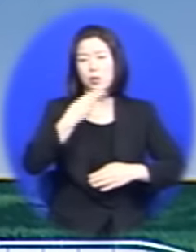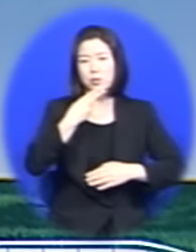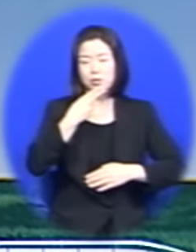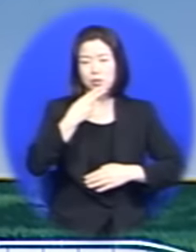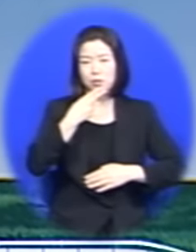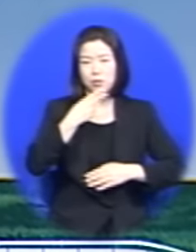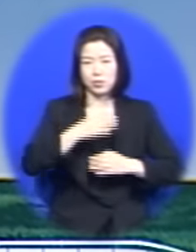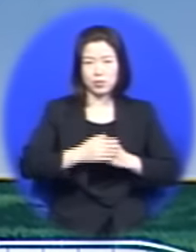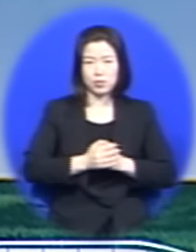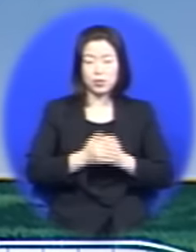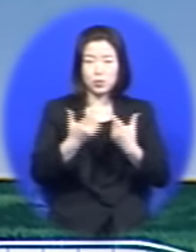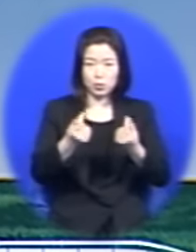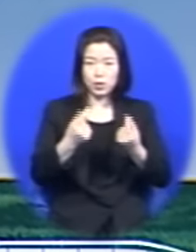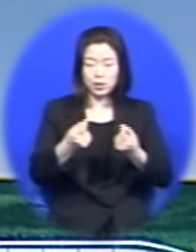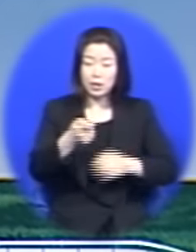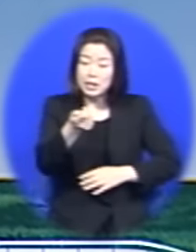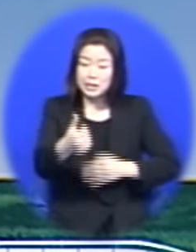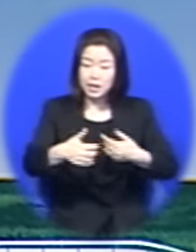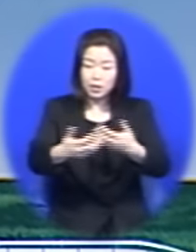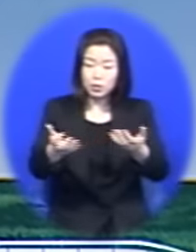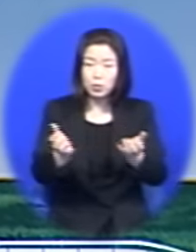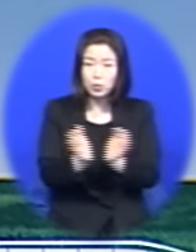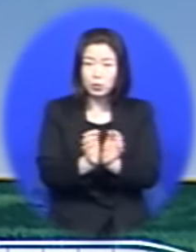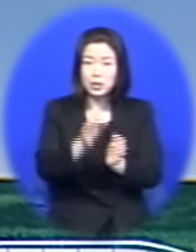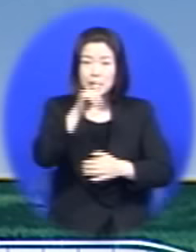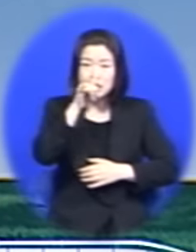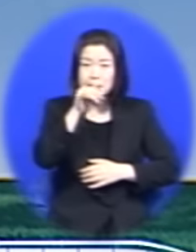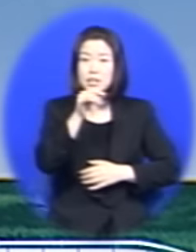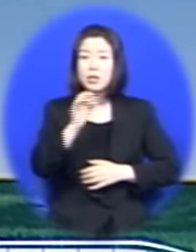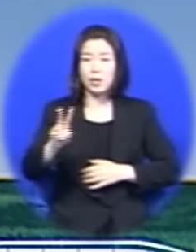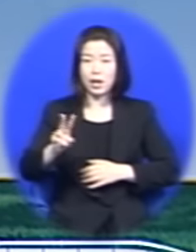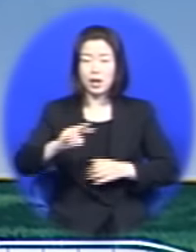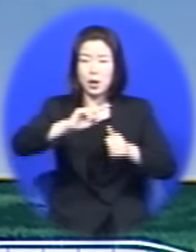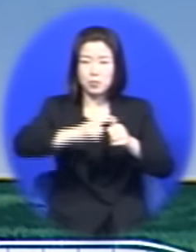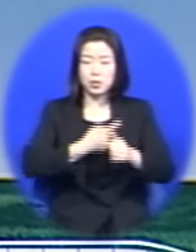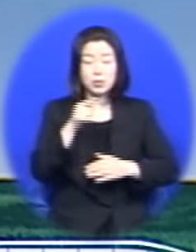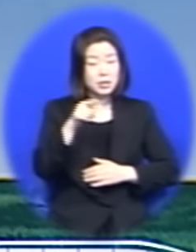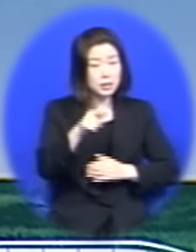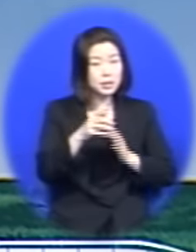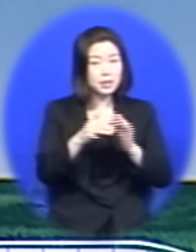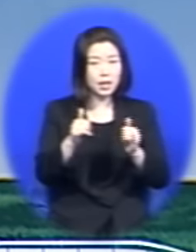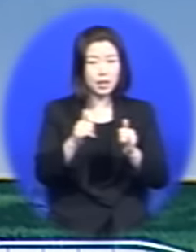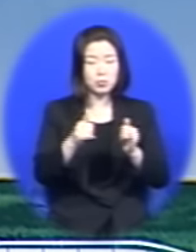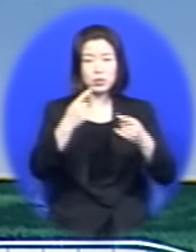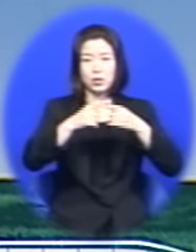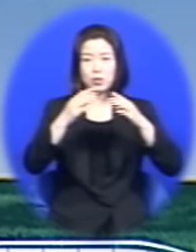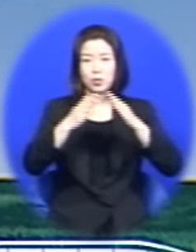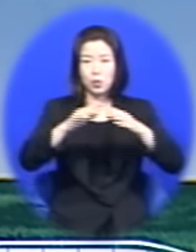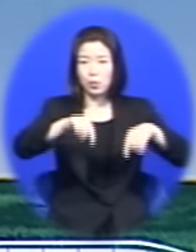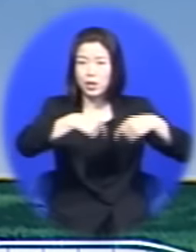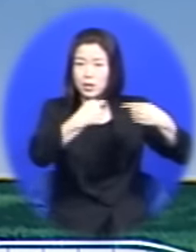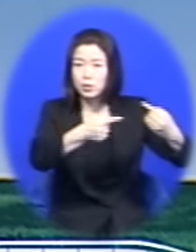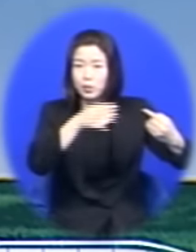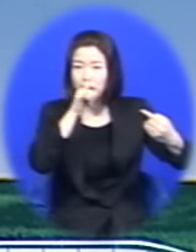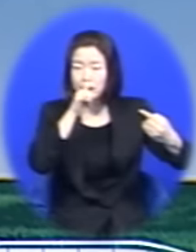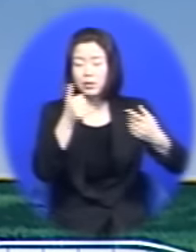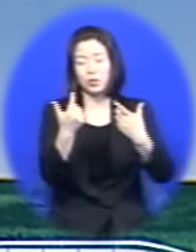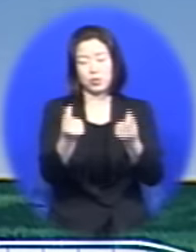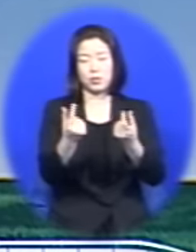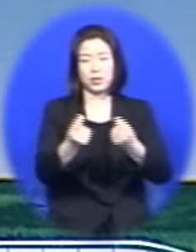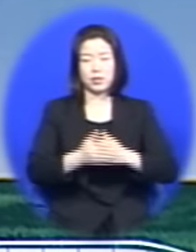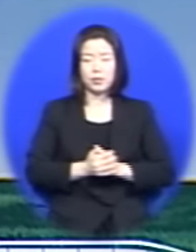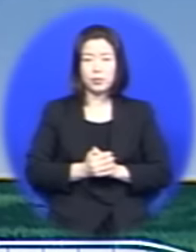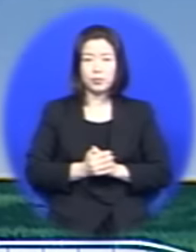속회가 없으면. 소그룹 공동체가 있어야 비로소 그 사람은 교회에 속해 있는 사람입니다.